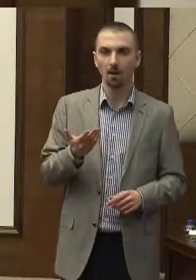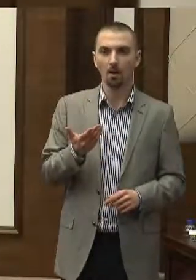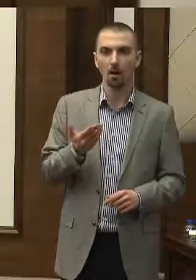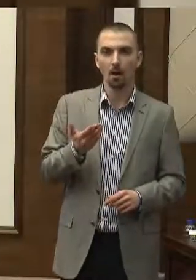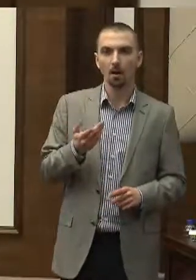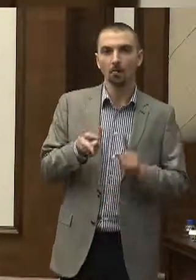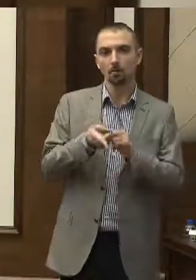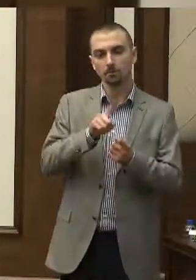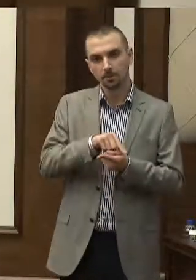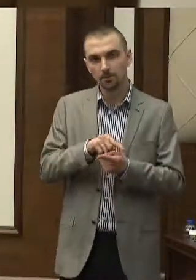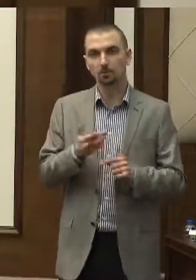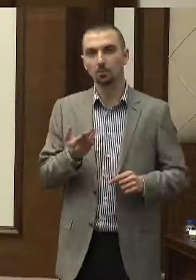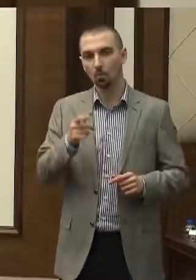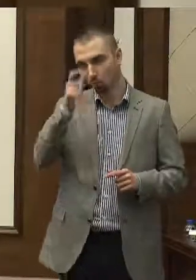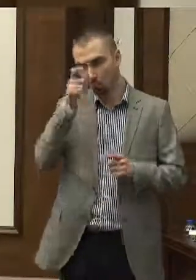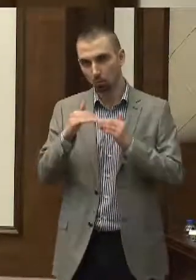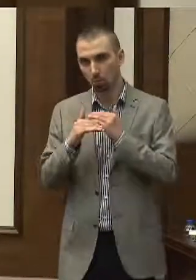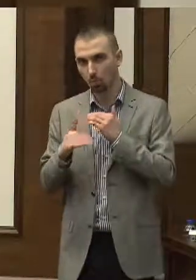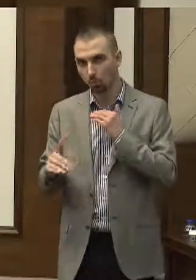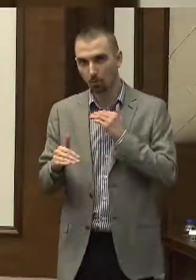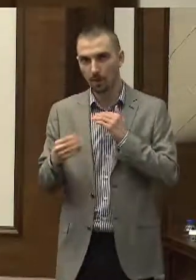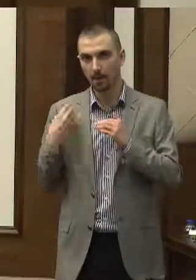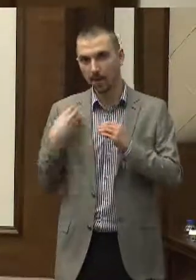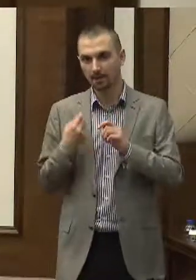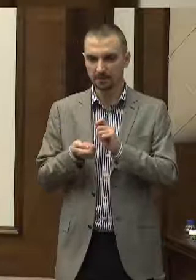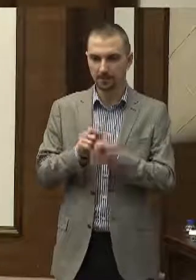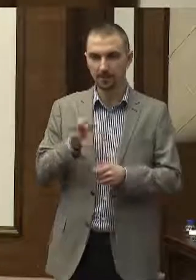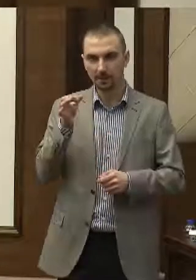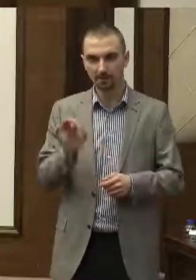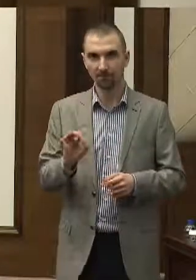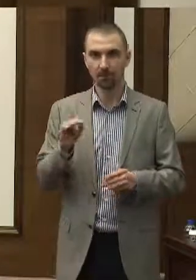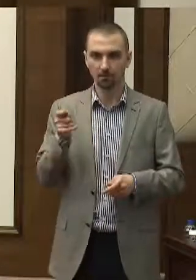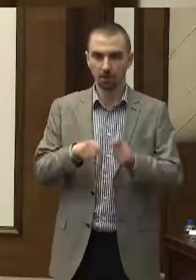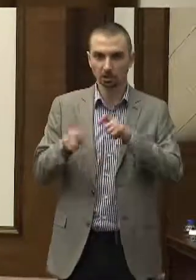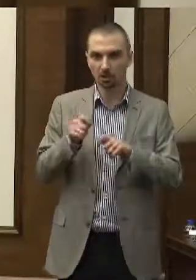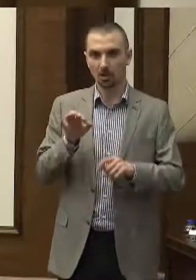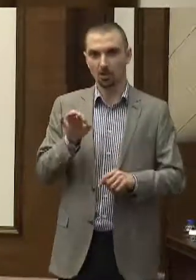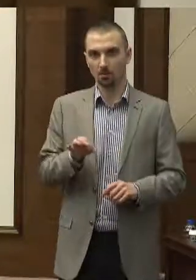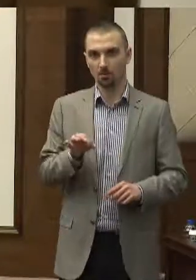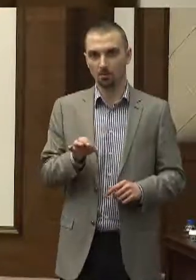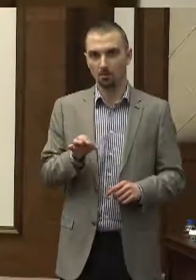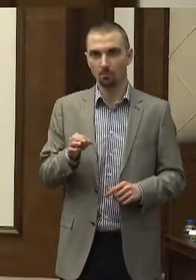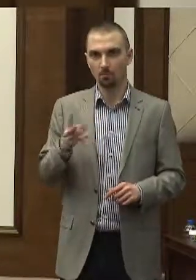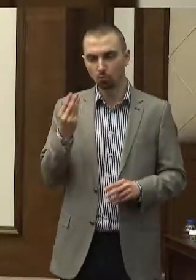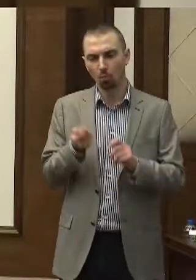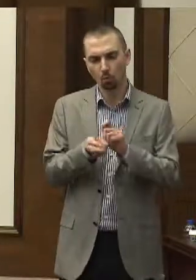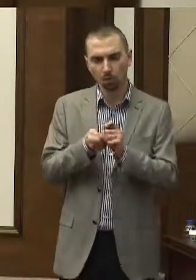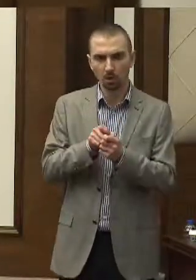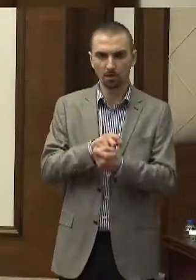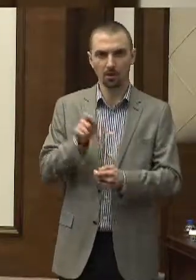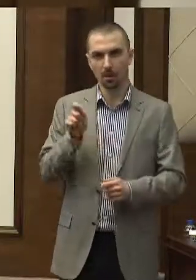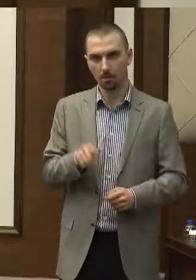kazanmasını, diğer yandan Türk toplumunun yeniden yapılanmasını sağlamış, böylece büyük bir toplumsal